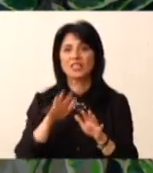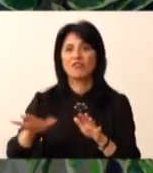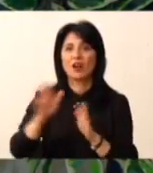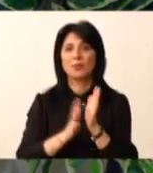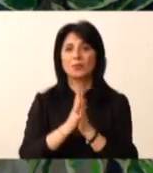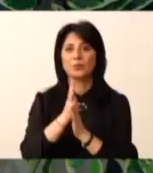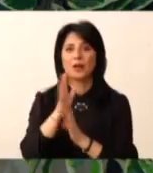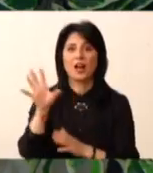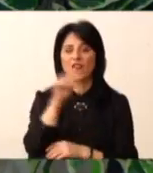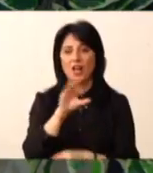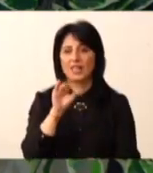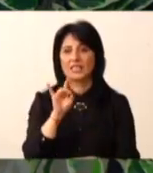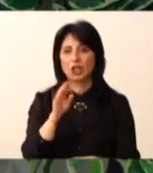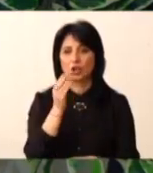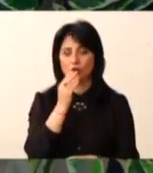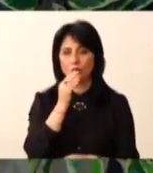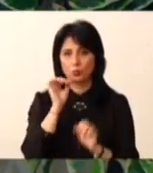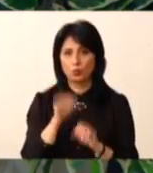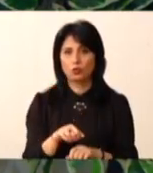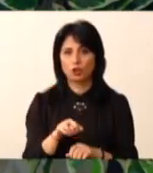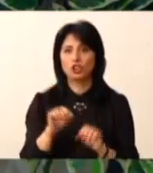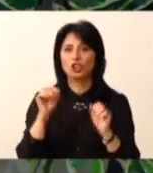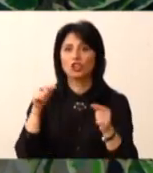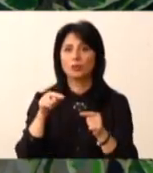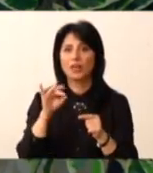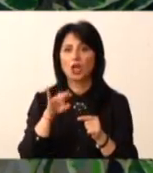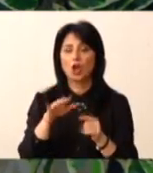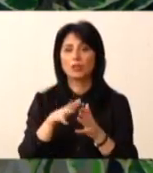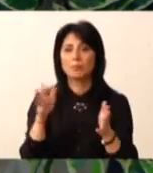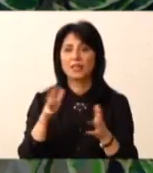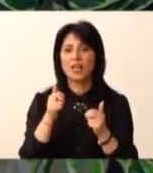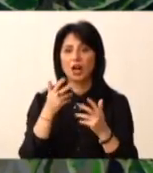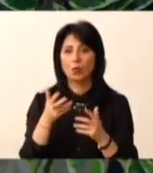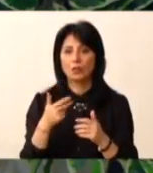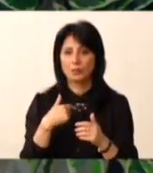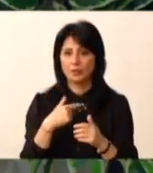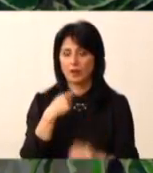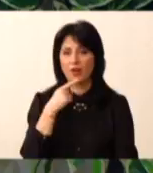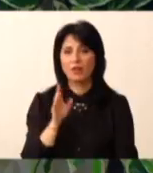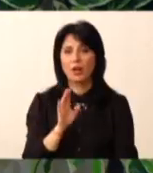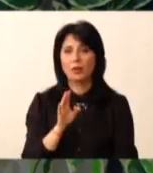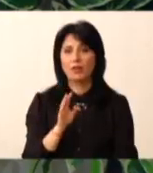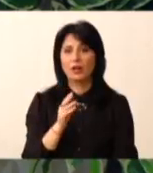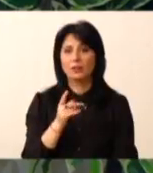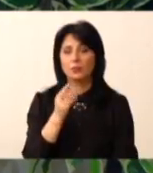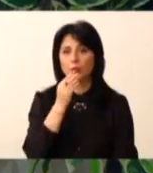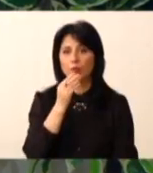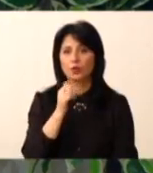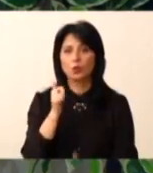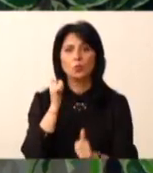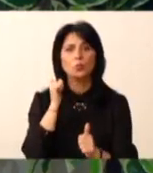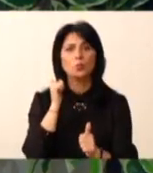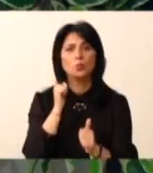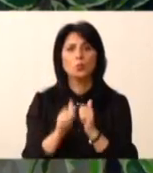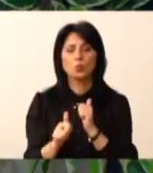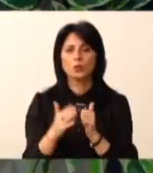ყველა სეზონზე შეიძლება იყოს პროდუქტები, რომელიც შეიცავს იოდს უფრო მეტი რაოდენობით. მე არ ვლაპარაკობ პროდუქტზე, რომელიც